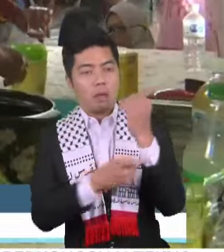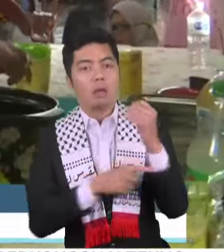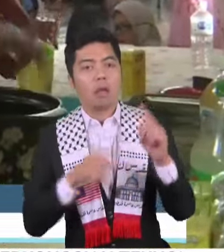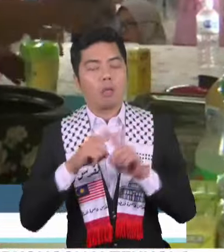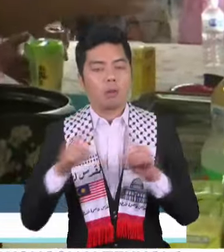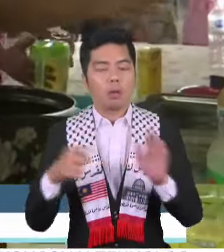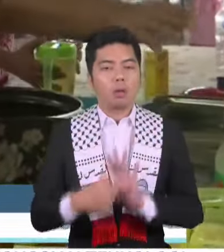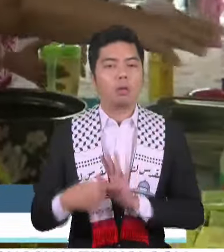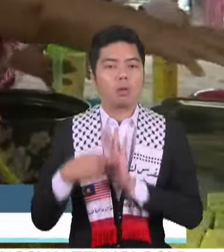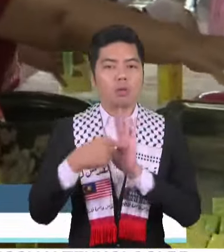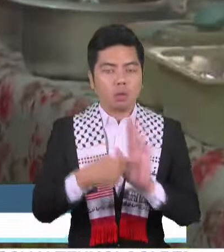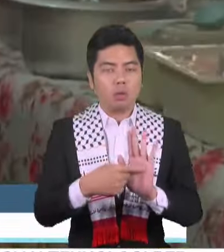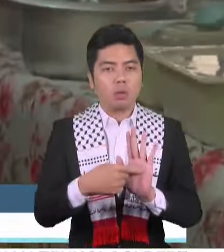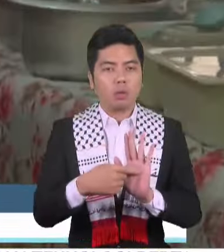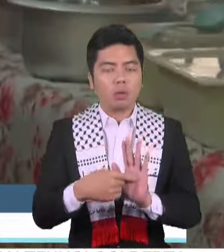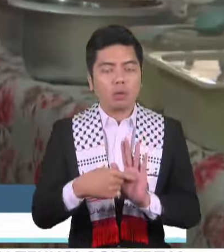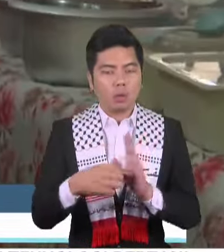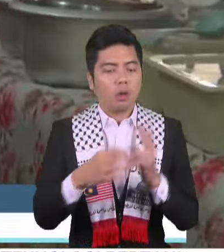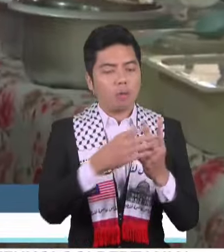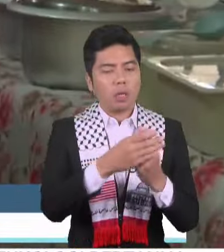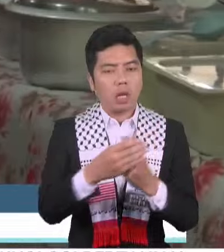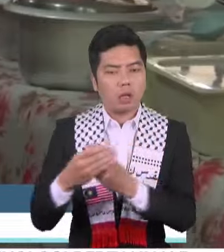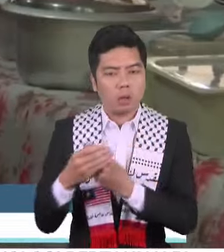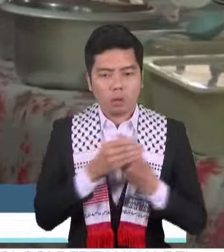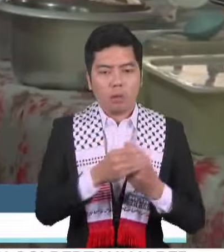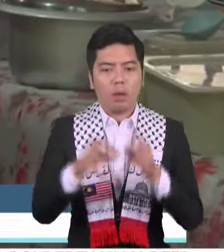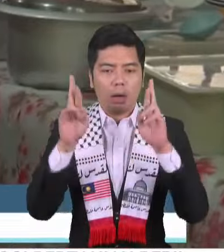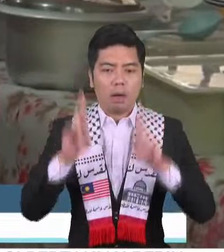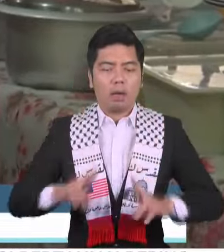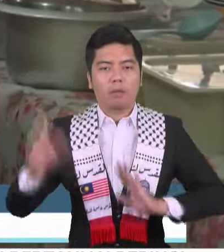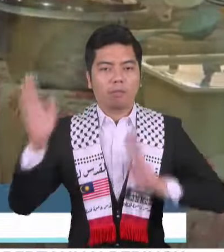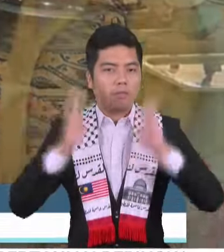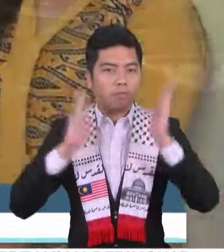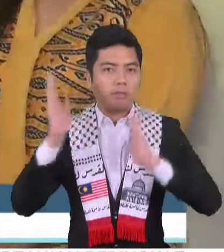menjadi lambang penyatuan rakyat Malaysia.